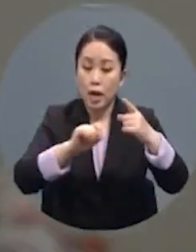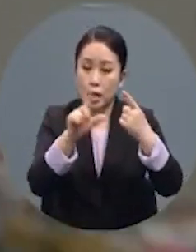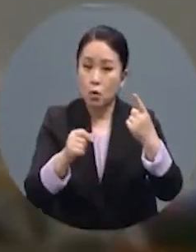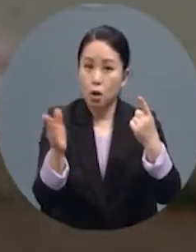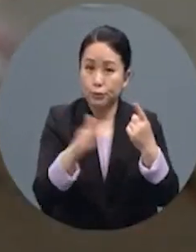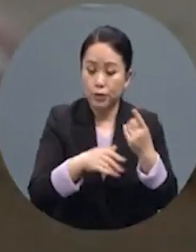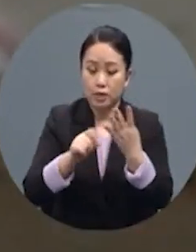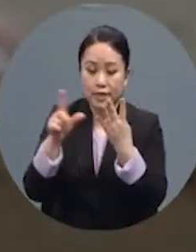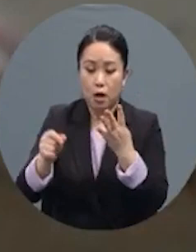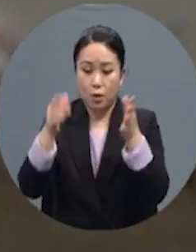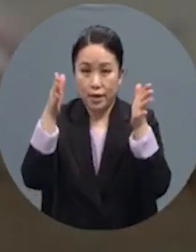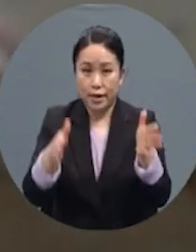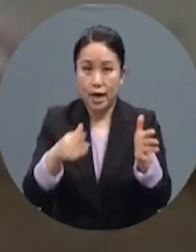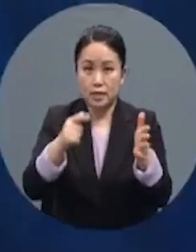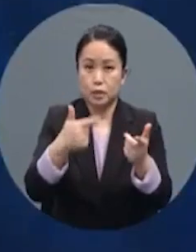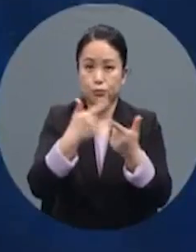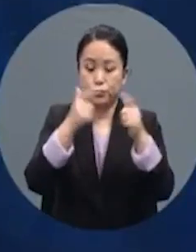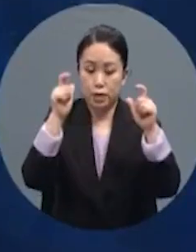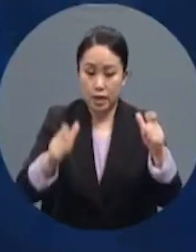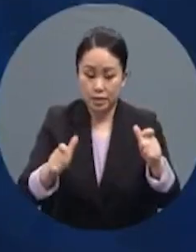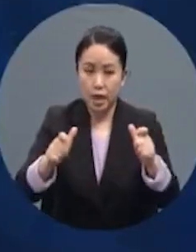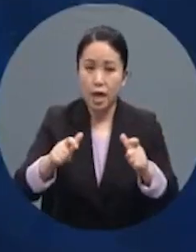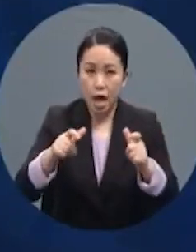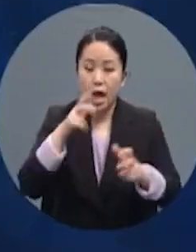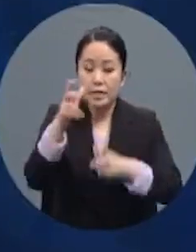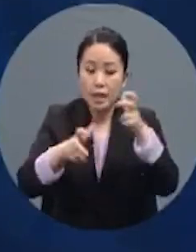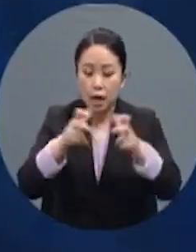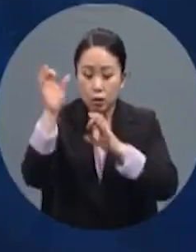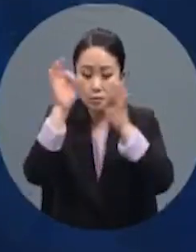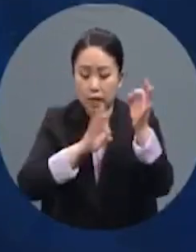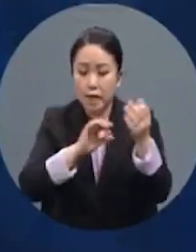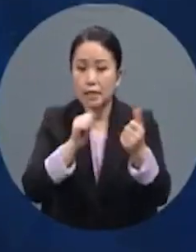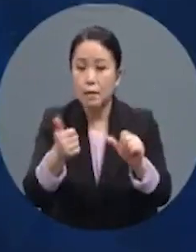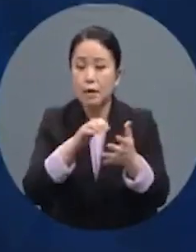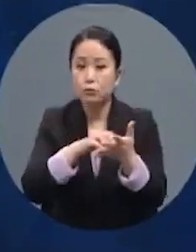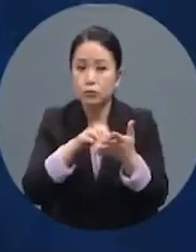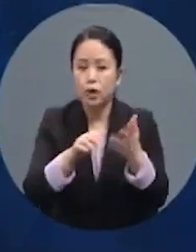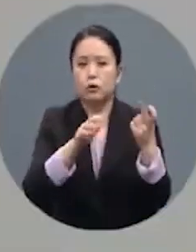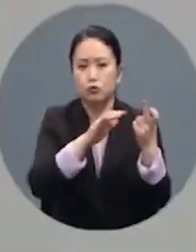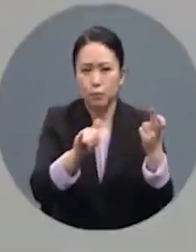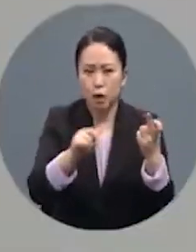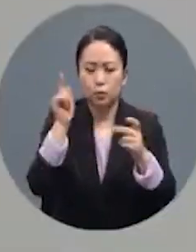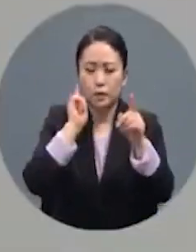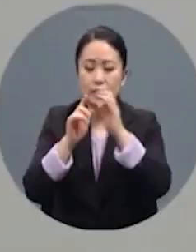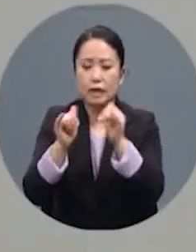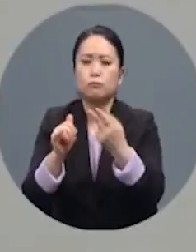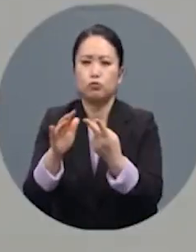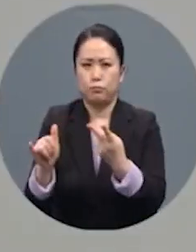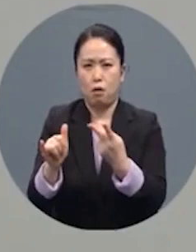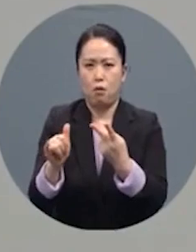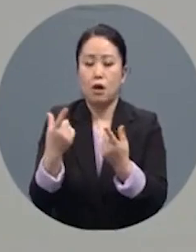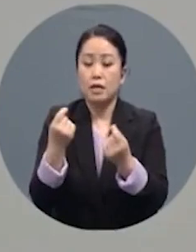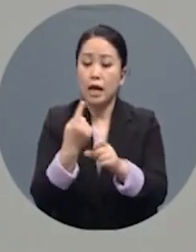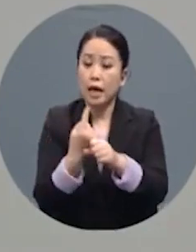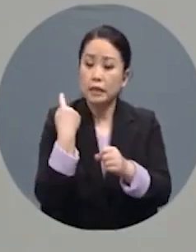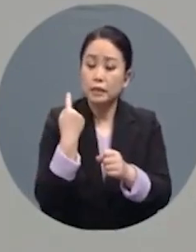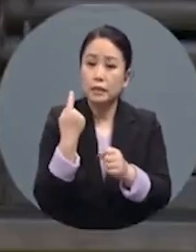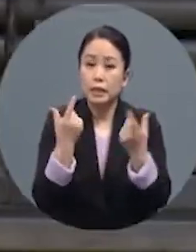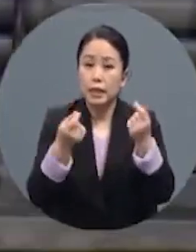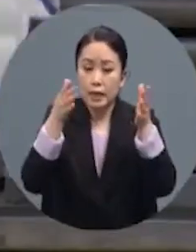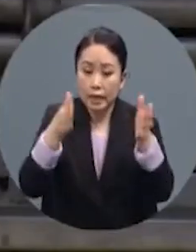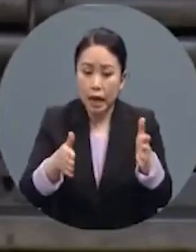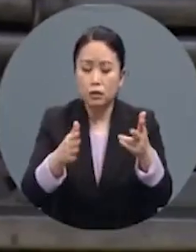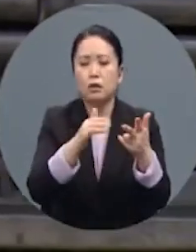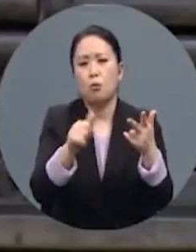4월까지 부산의 산업재해 사망자 수는 12명, 부상자는 2명입니다. 지난해 같은 기간 사망자